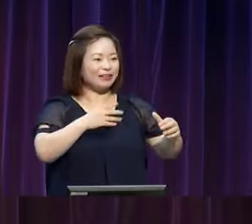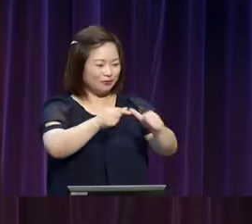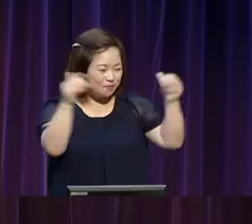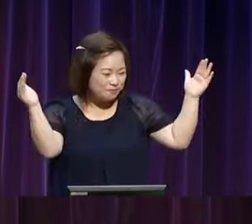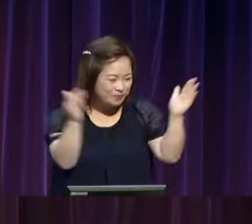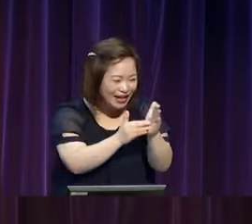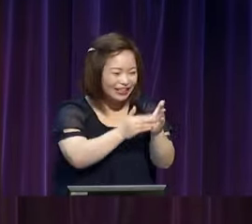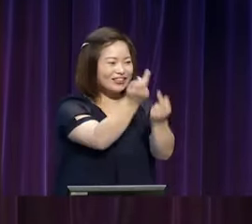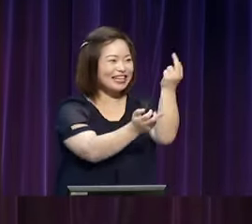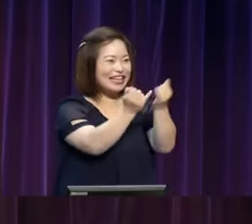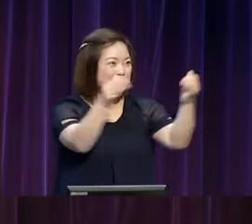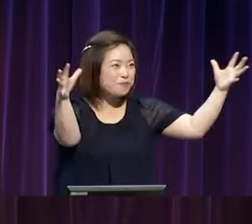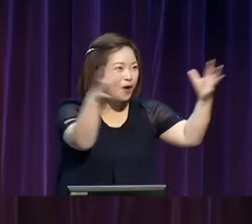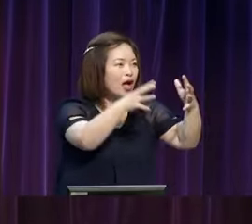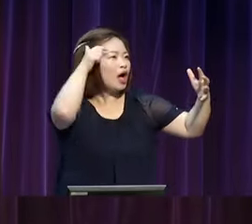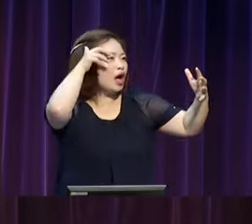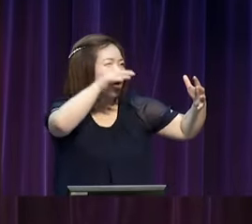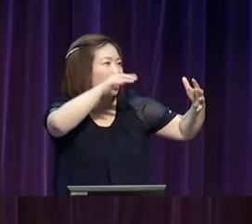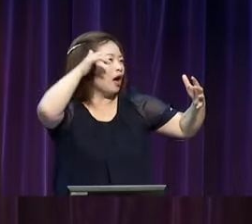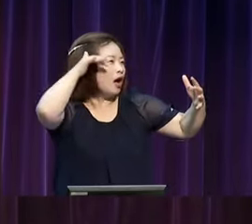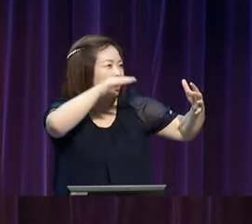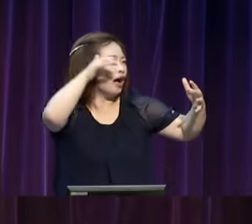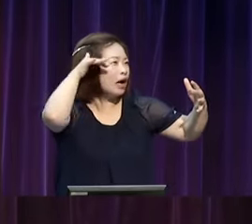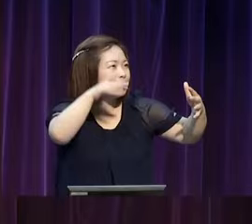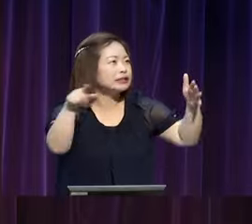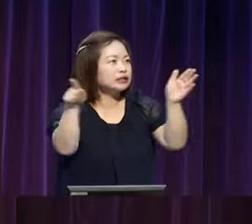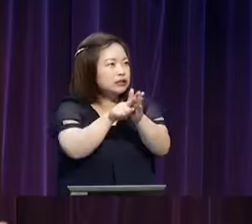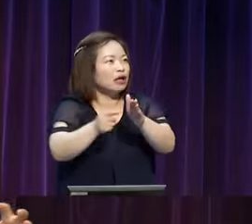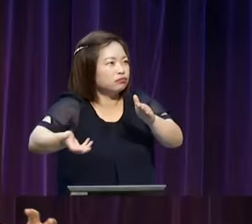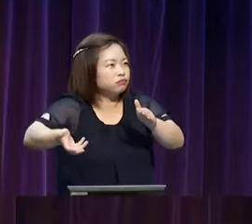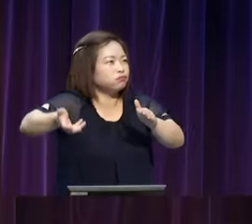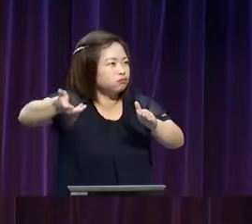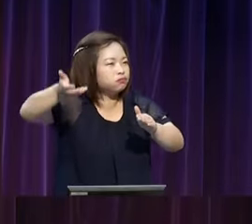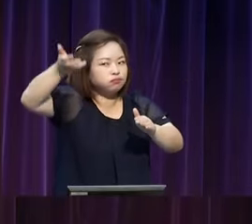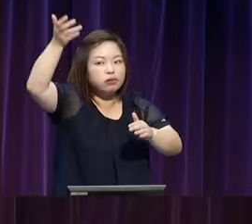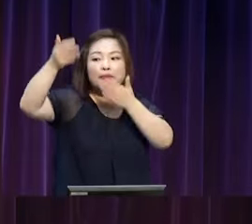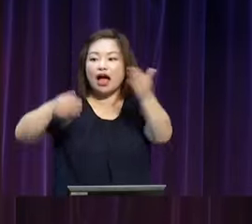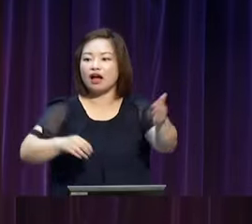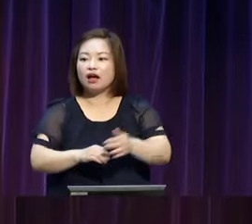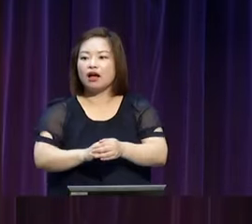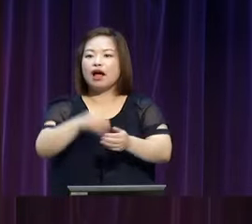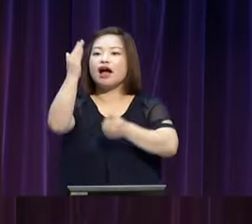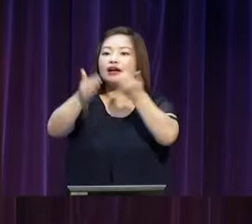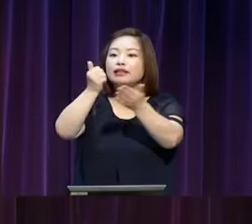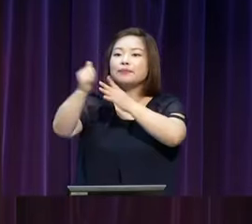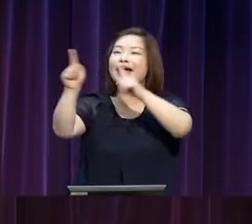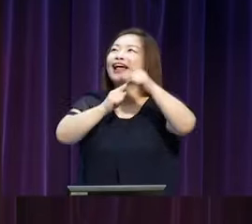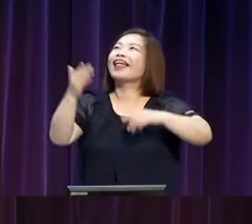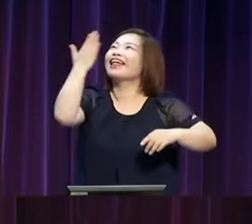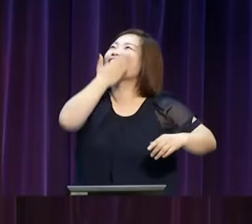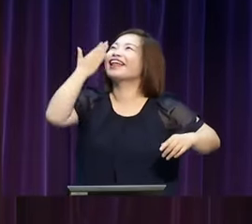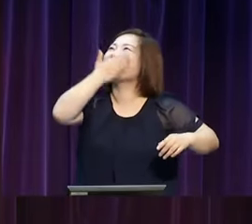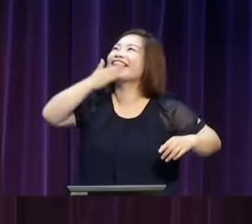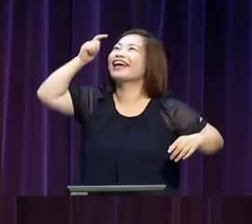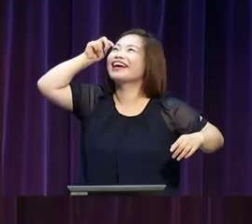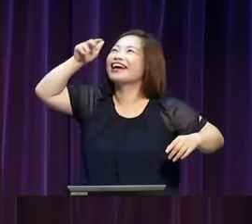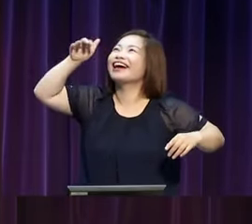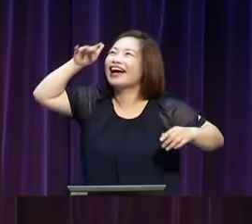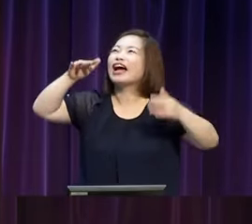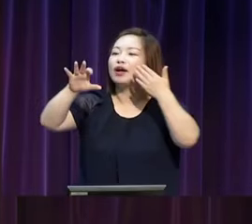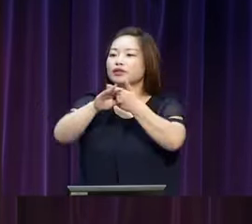따라서 성장이 달라져요. 하나님의 말씀을 얼마나 사랑하냐, 거기에 따라서 성장이